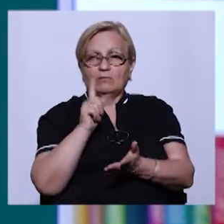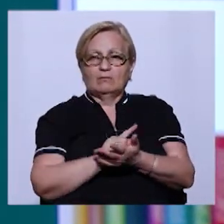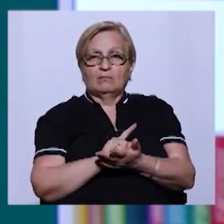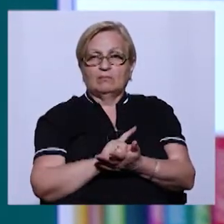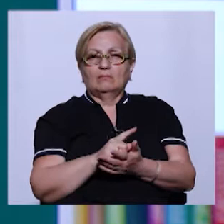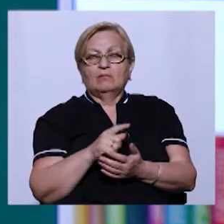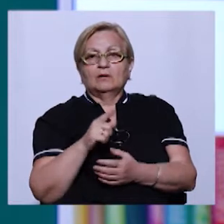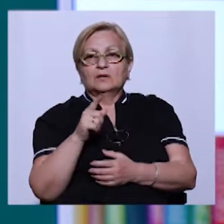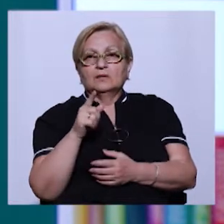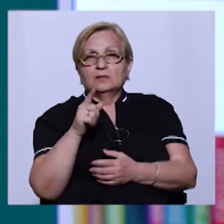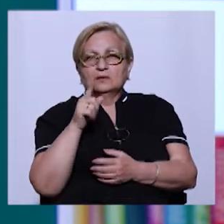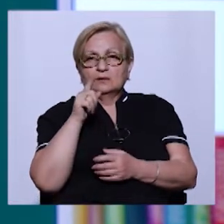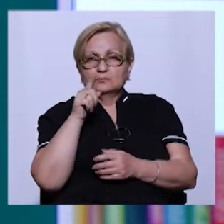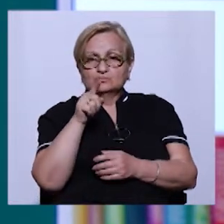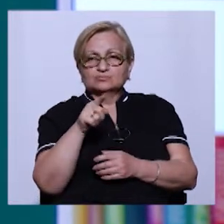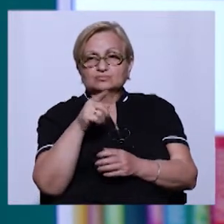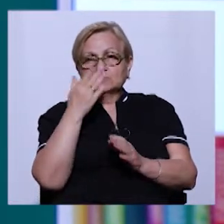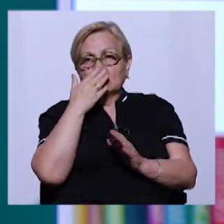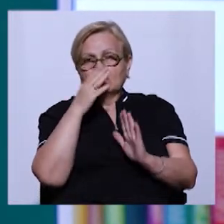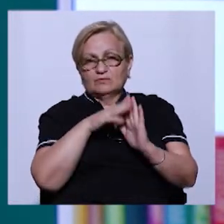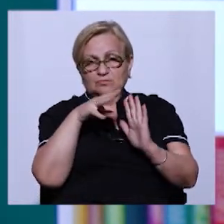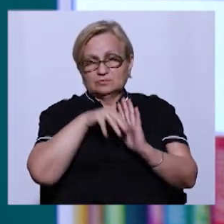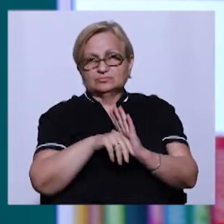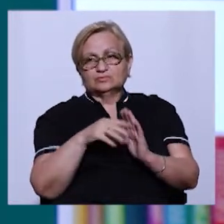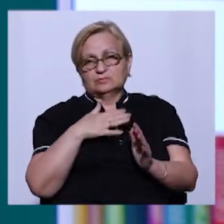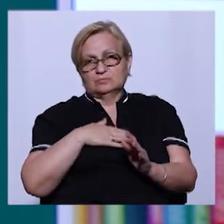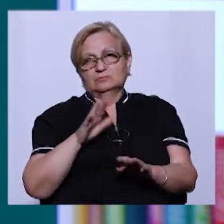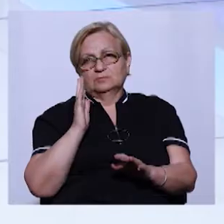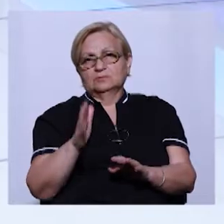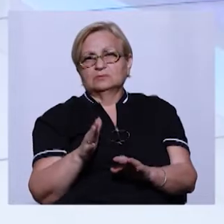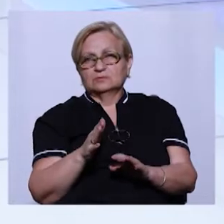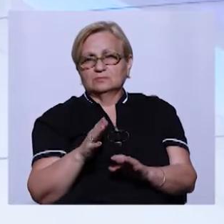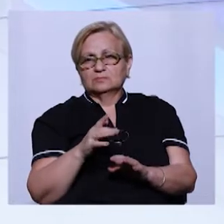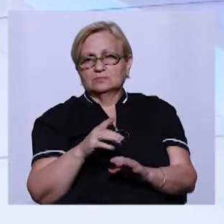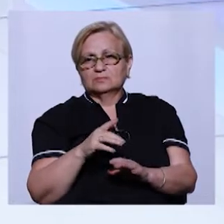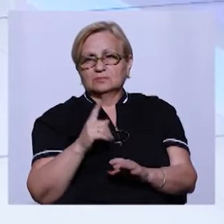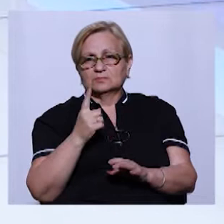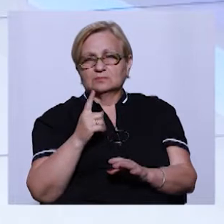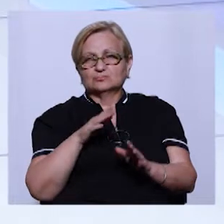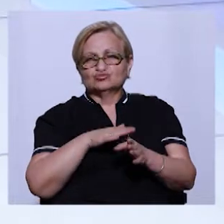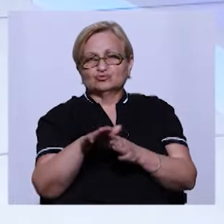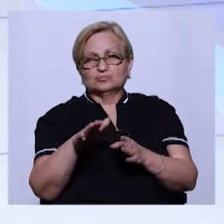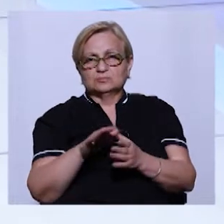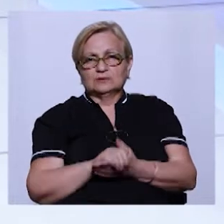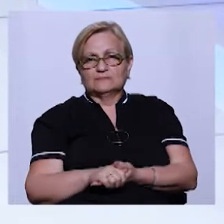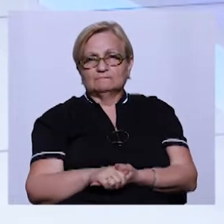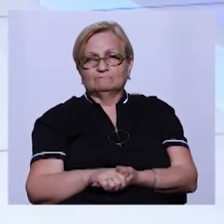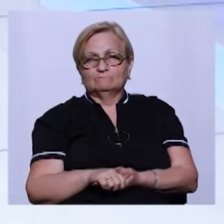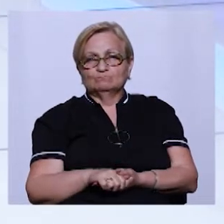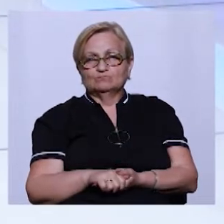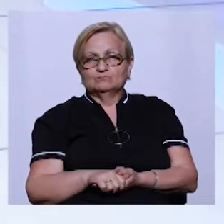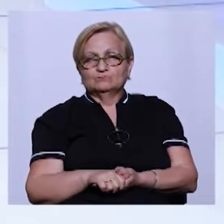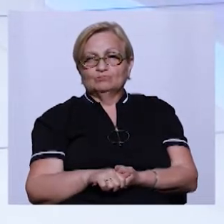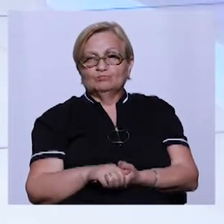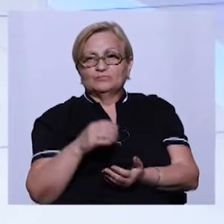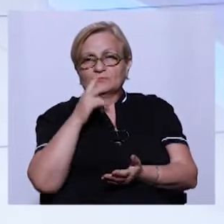და თითქმის დააკმაყოფილებს იმასა, რომ გაკვეთილი იყოს გაგებული და დავალება შესრულებული. აბადია თანდახარ გადავდივარ